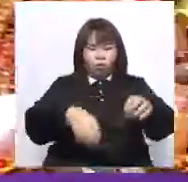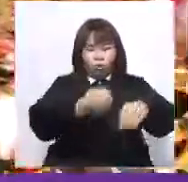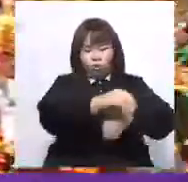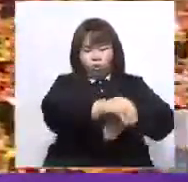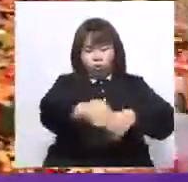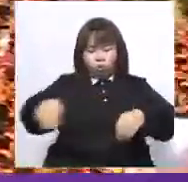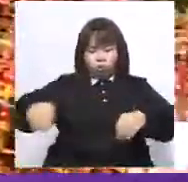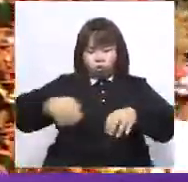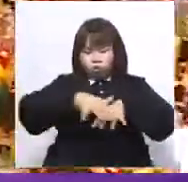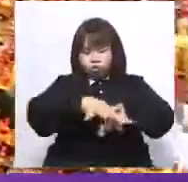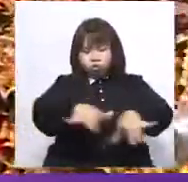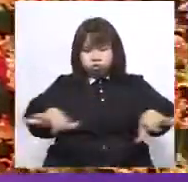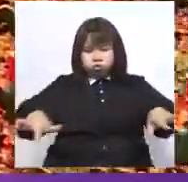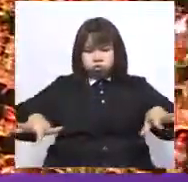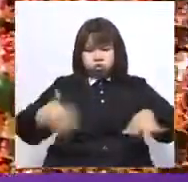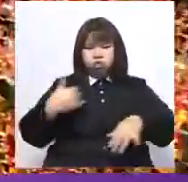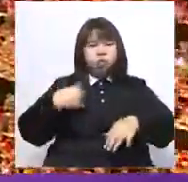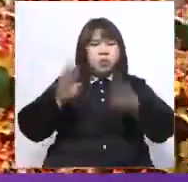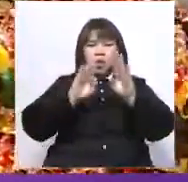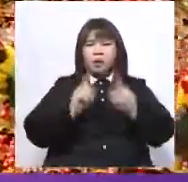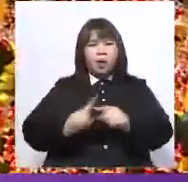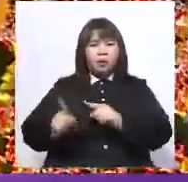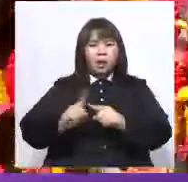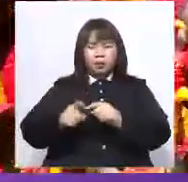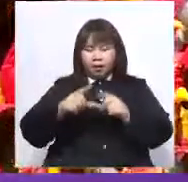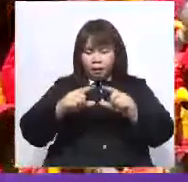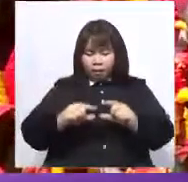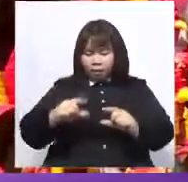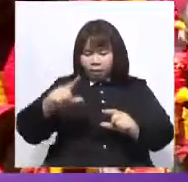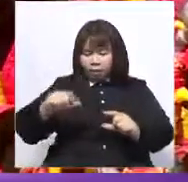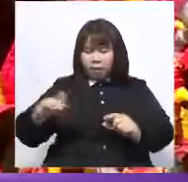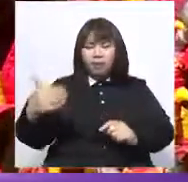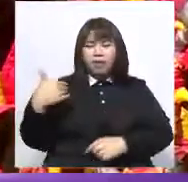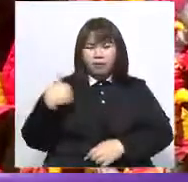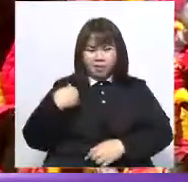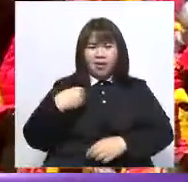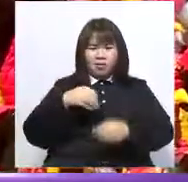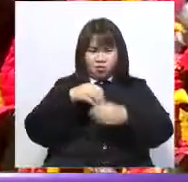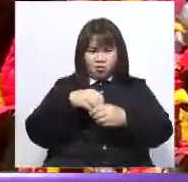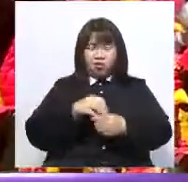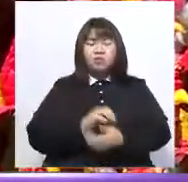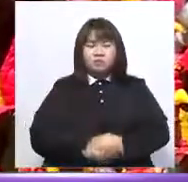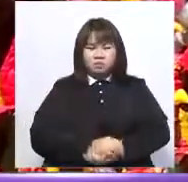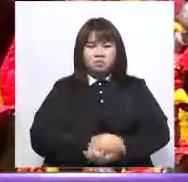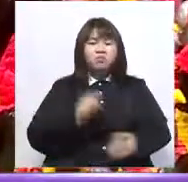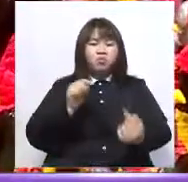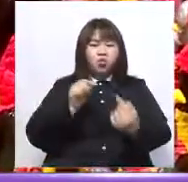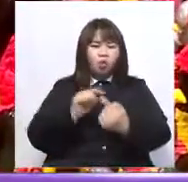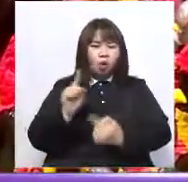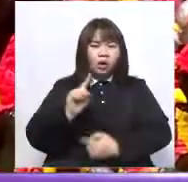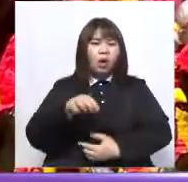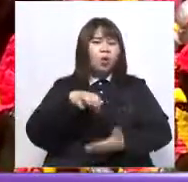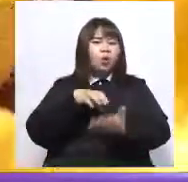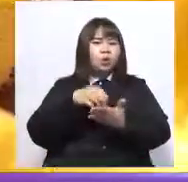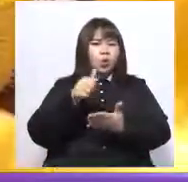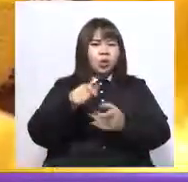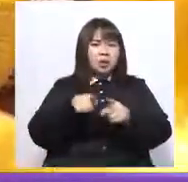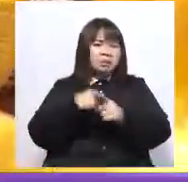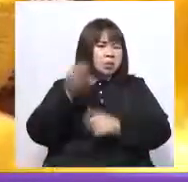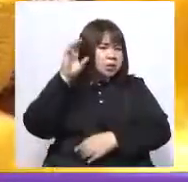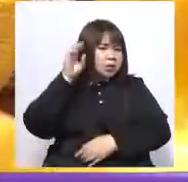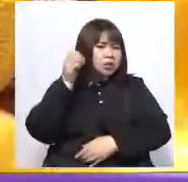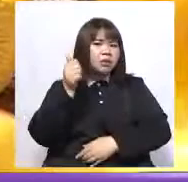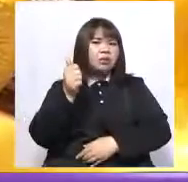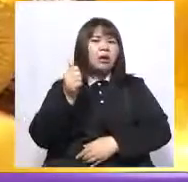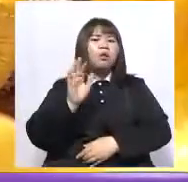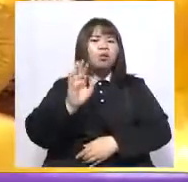ดเต็มไปด้วยรูปปั้นไก่ชนหลากหลายขนาดวางเรียงรายให้เห็นอยู่ทุกพื้นที่เป็นการยืนยันถึงความศักดิ์สิทธิ์ของไอ้ไ